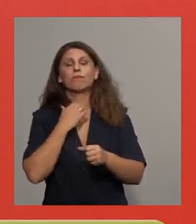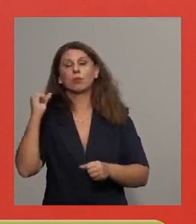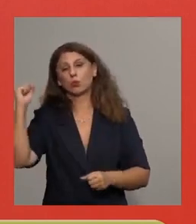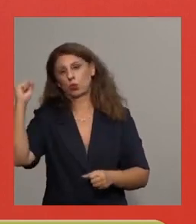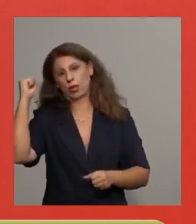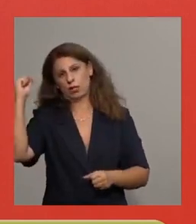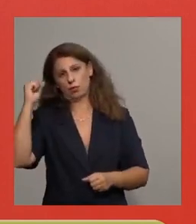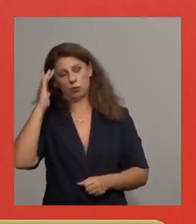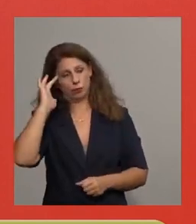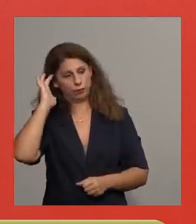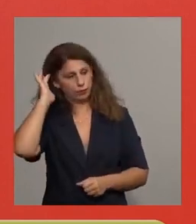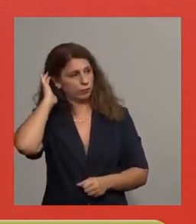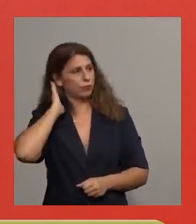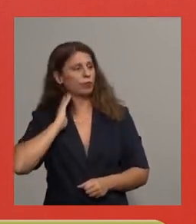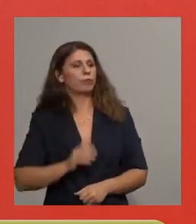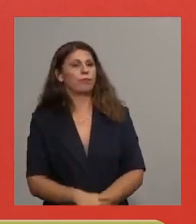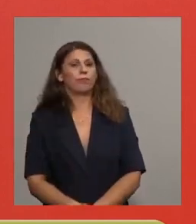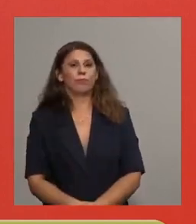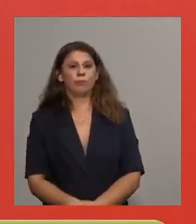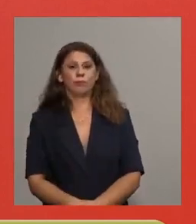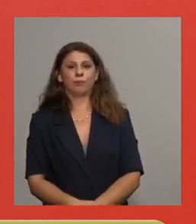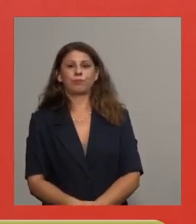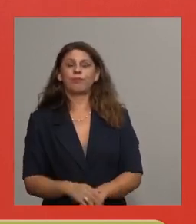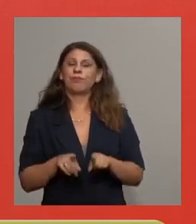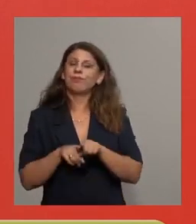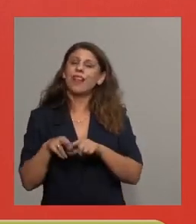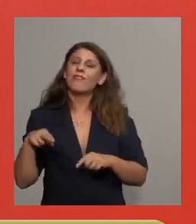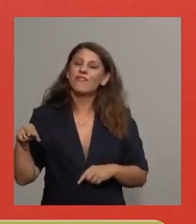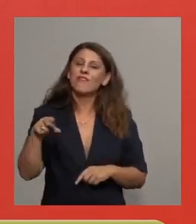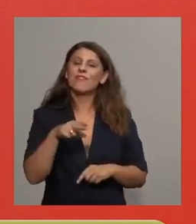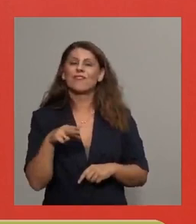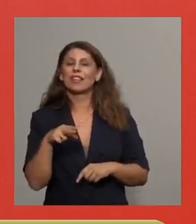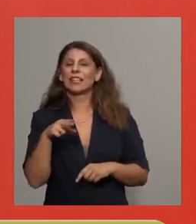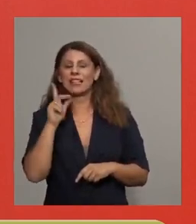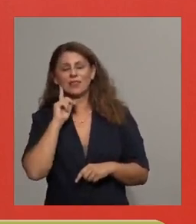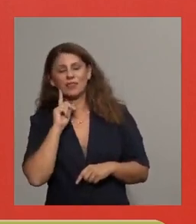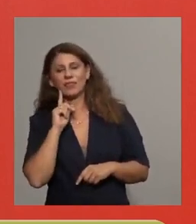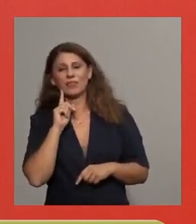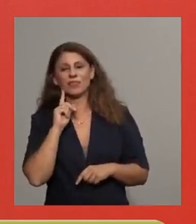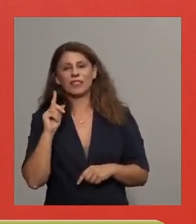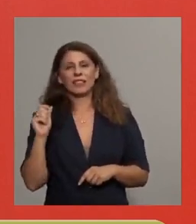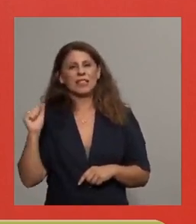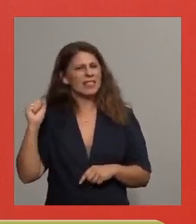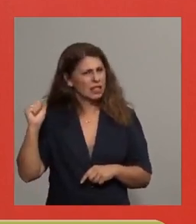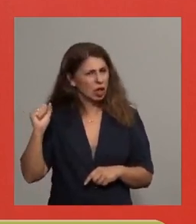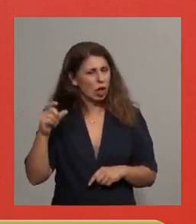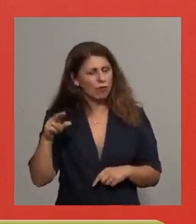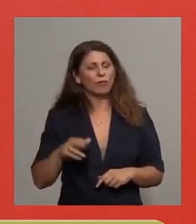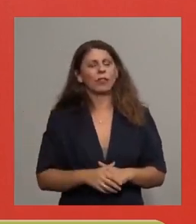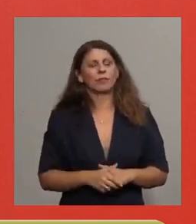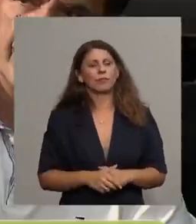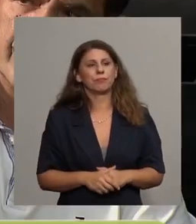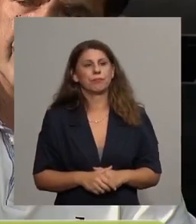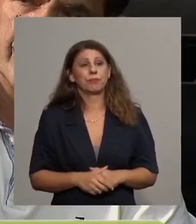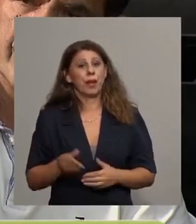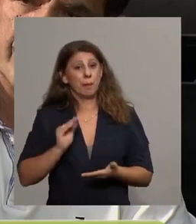σοσιαλισμό. Φίλες και φίλοι, συντρόφισσες και σύντροφοι, για άλλη μια φορά, ο